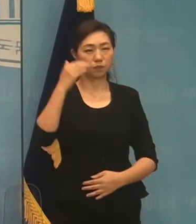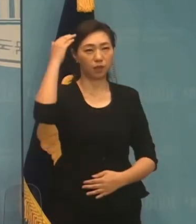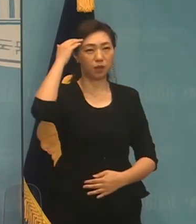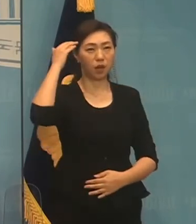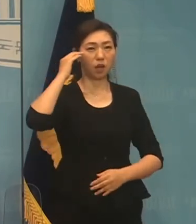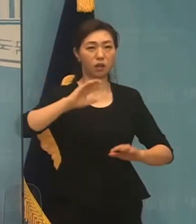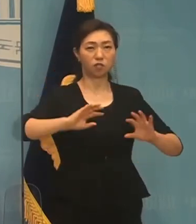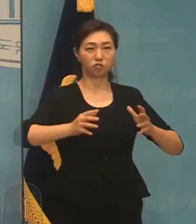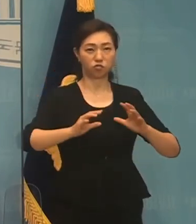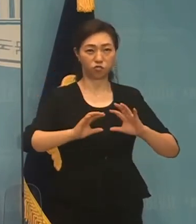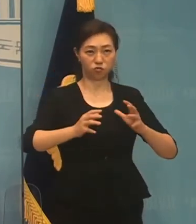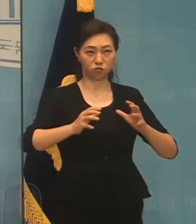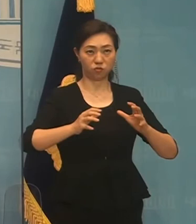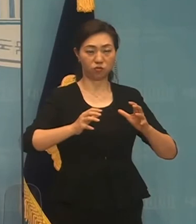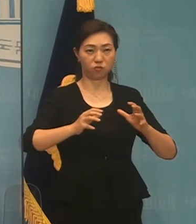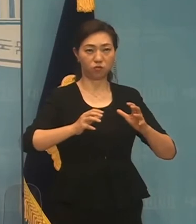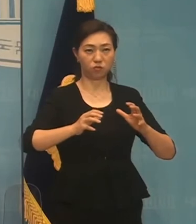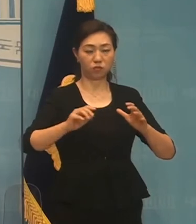대한민국에서는